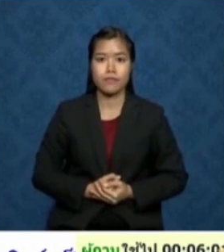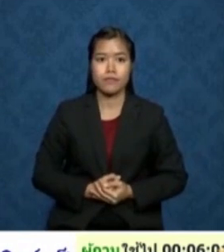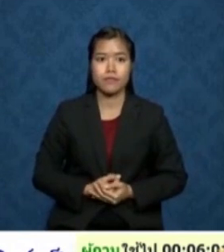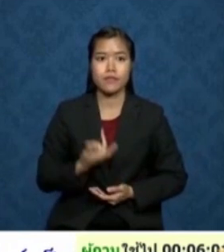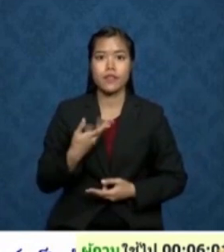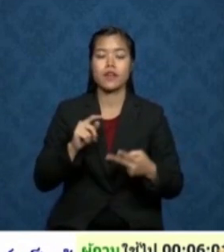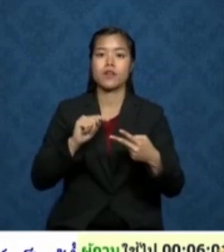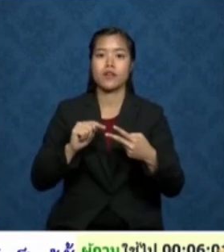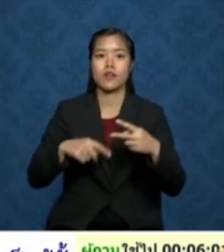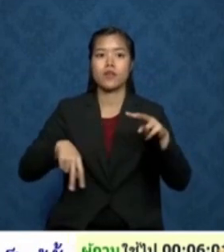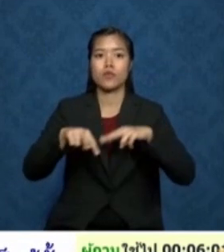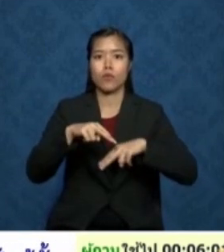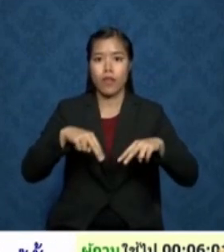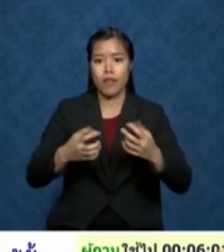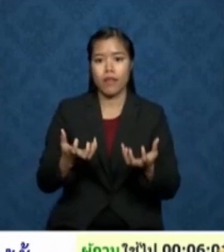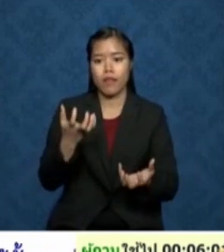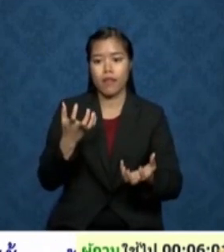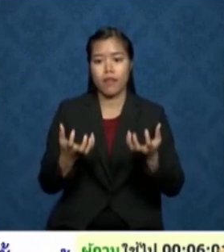องการตดตามควชอน